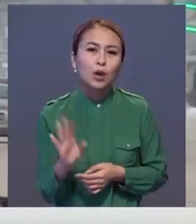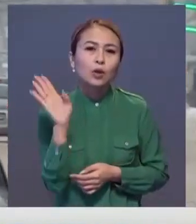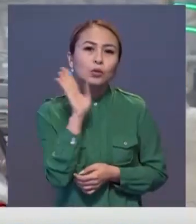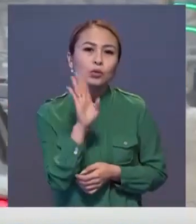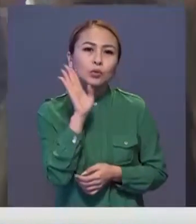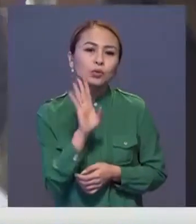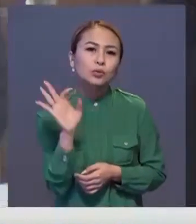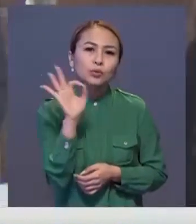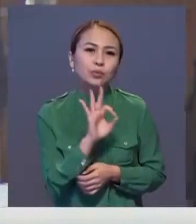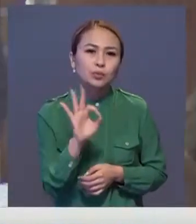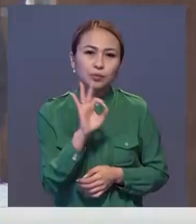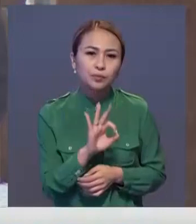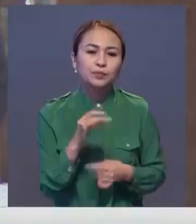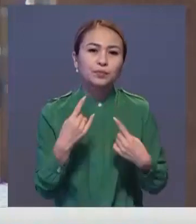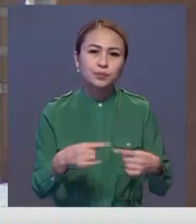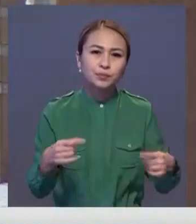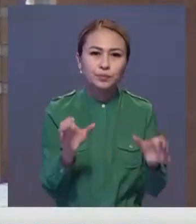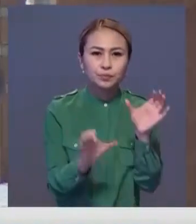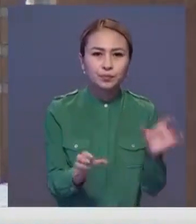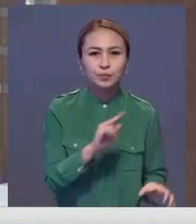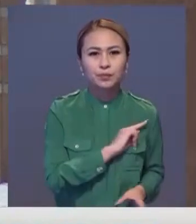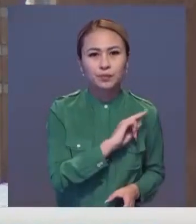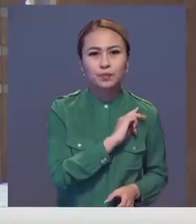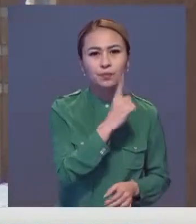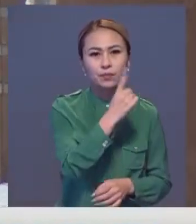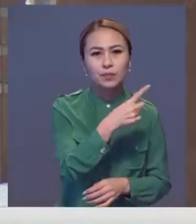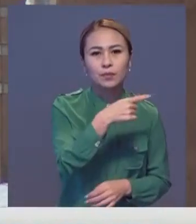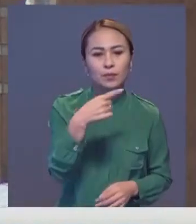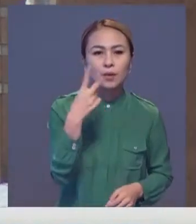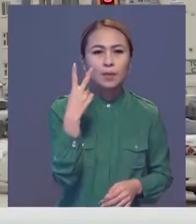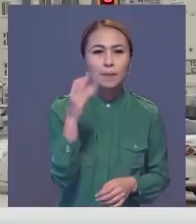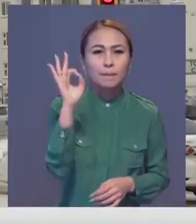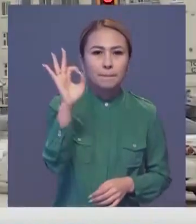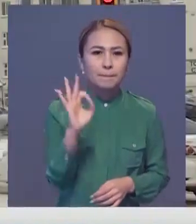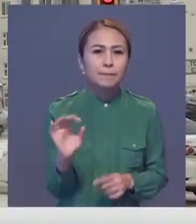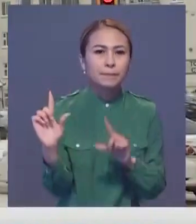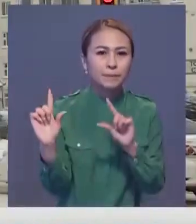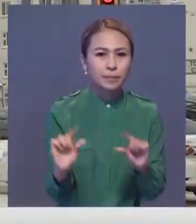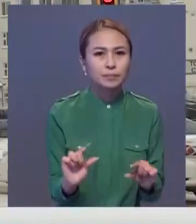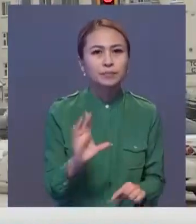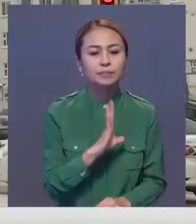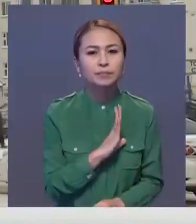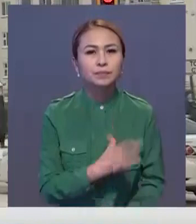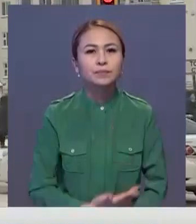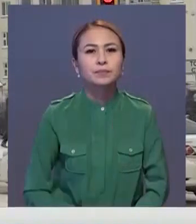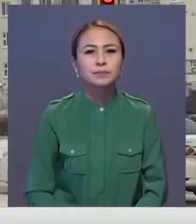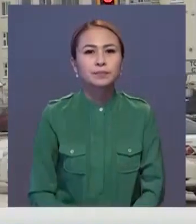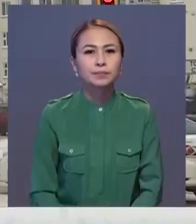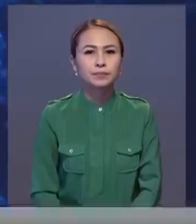артты. Су тарту және орталықтан жылыту қызметі сәйкесінше 1-2%-ке арзандаған.